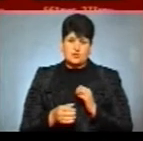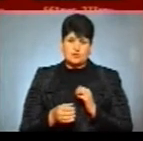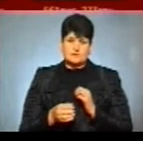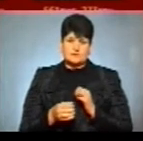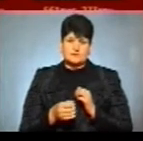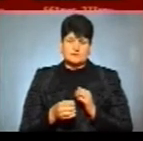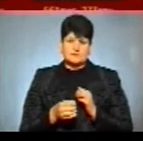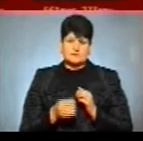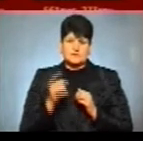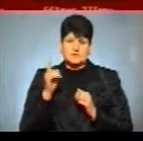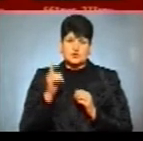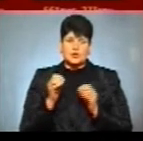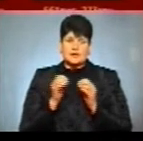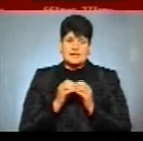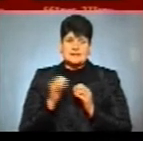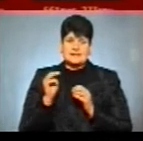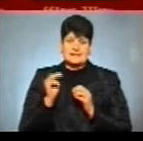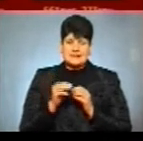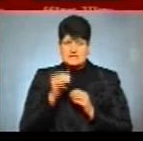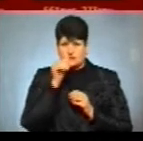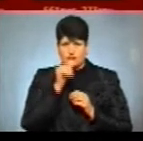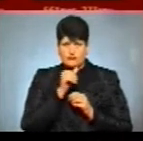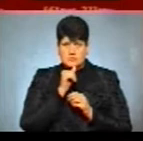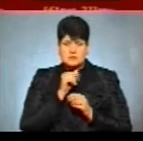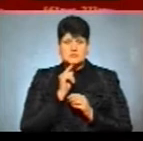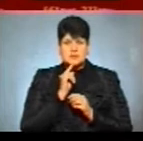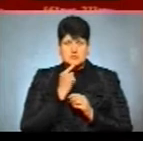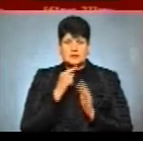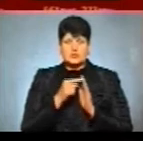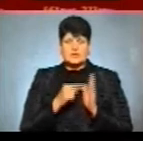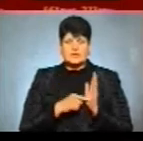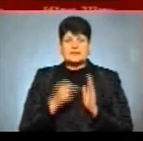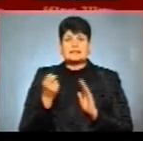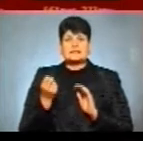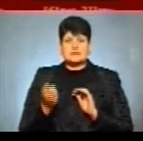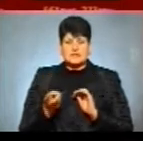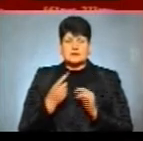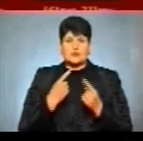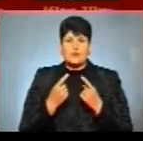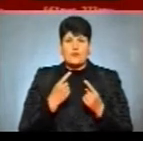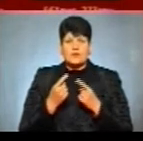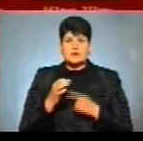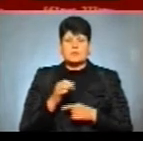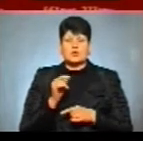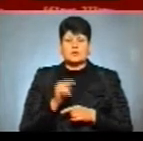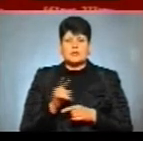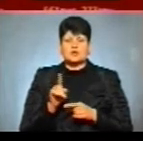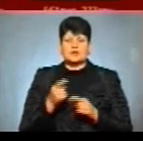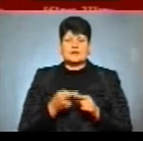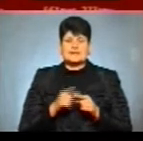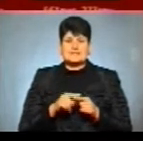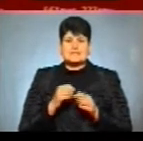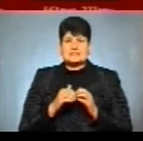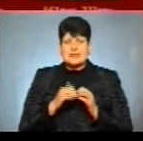понад 110 тисяч на місяць. Ну, складно ділити на 12 і говорити про те, що це